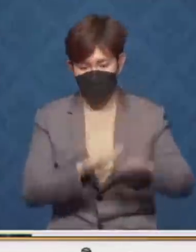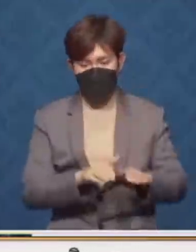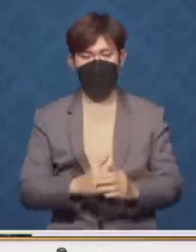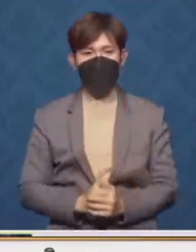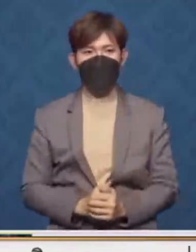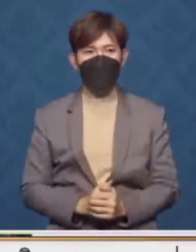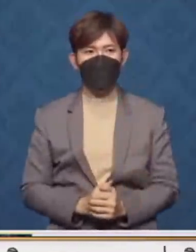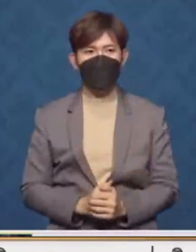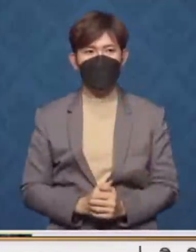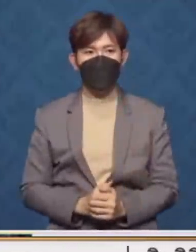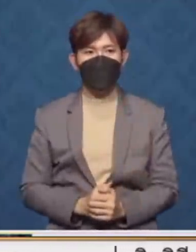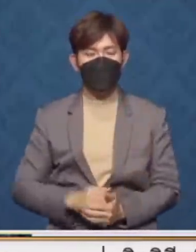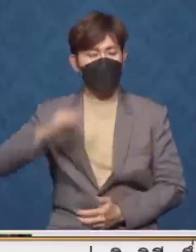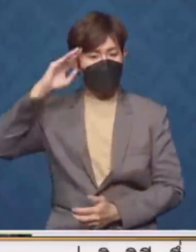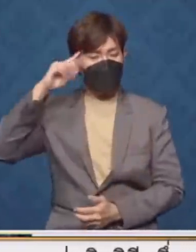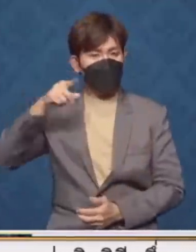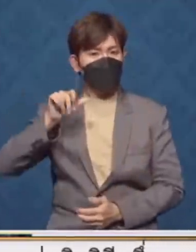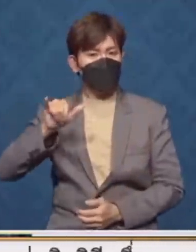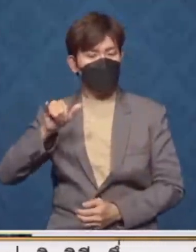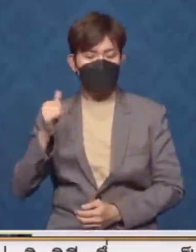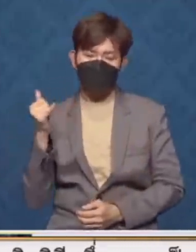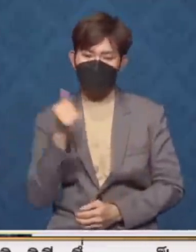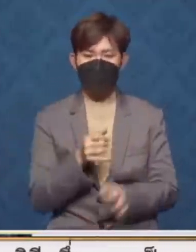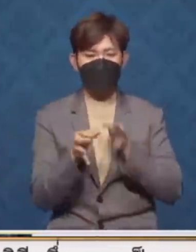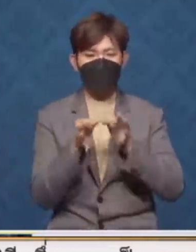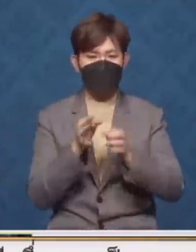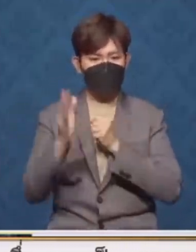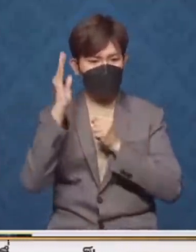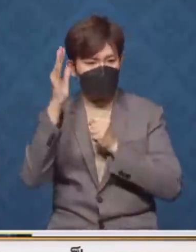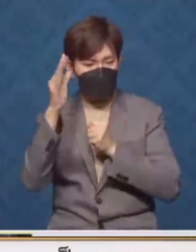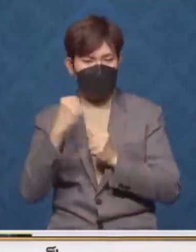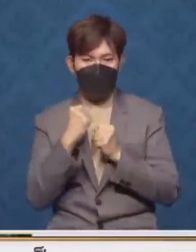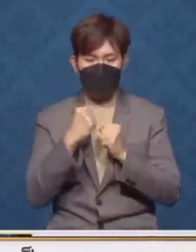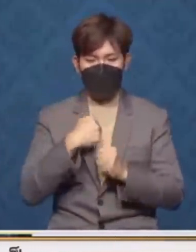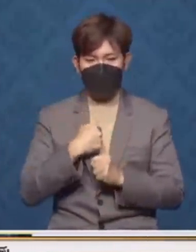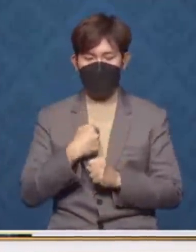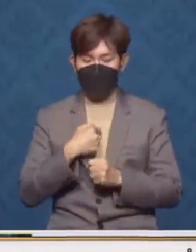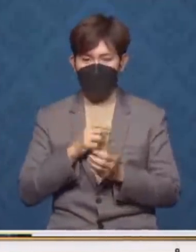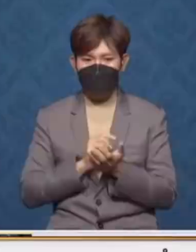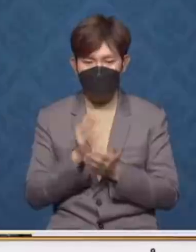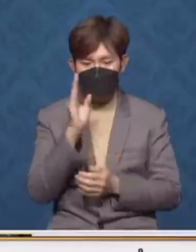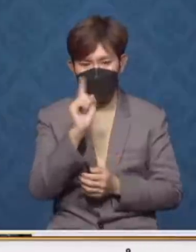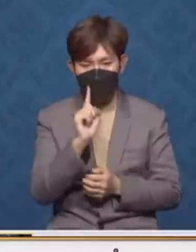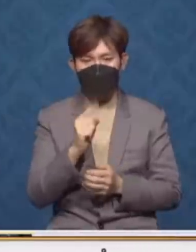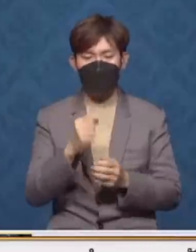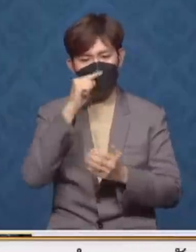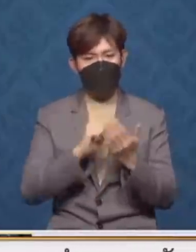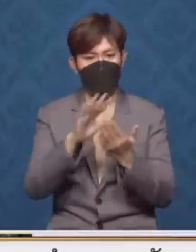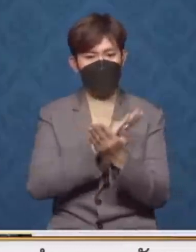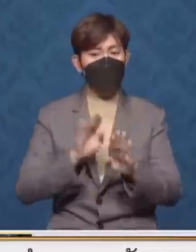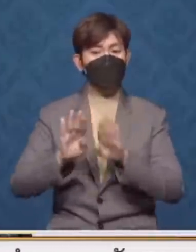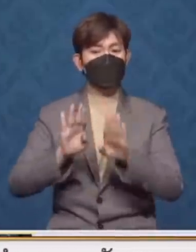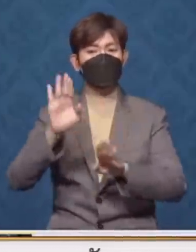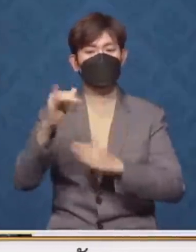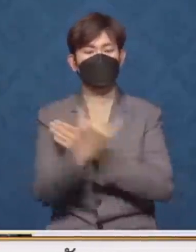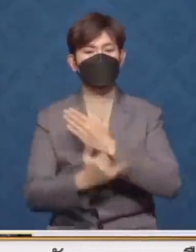แล้วเวลาผลิตประยุทธ์มาชี้แจงกับสภาค่ะท่านก็ต้องพยายามที่จะเอาตัวรอดด้วยการเอาประเทศไทยไปเทียบกับ